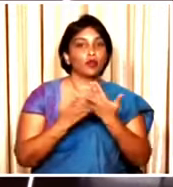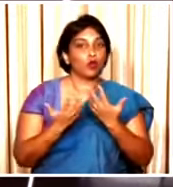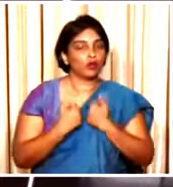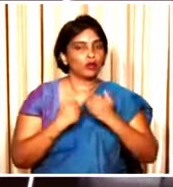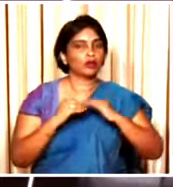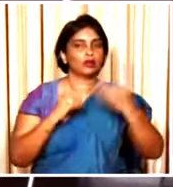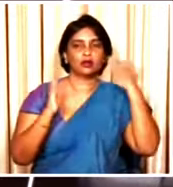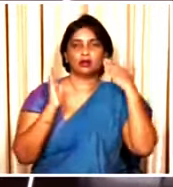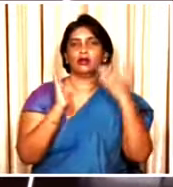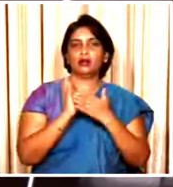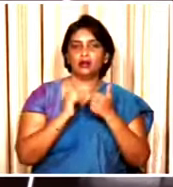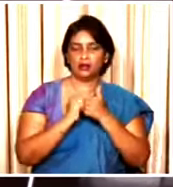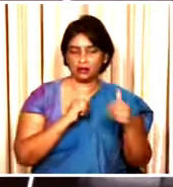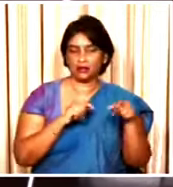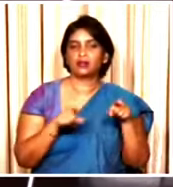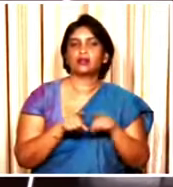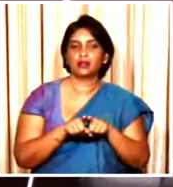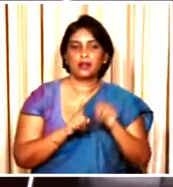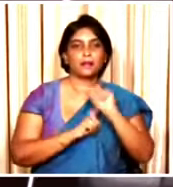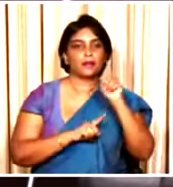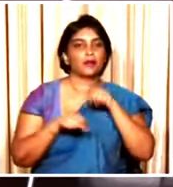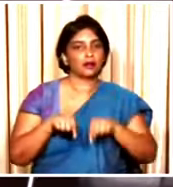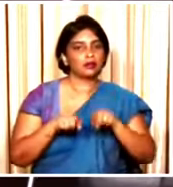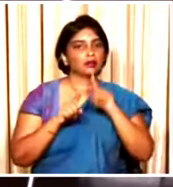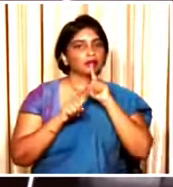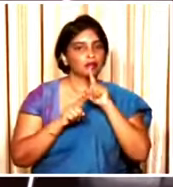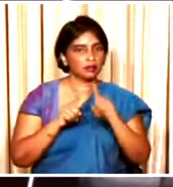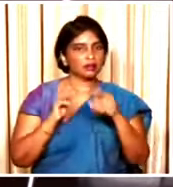කියන්න පුළුවන් දේවල් සහ පාර්ලිමේන්තුවේ කියන්න පුළුවන්